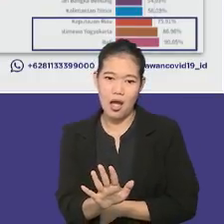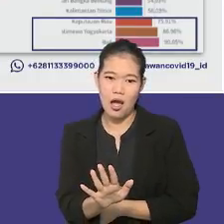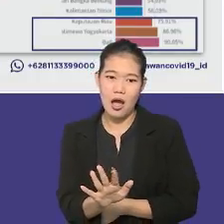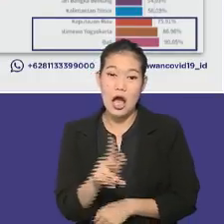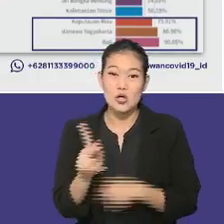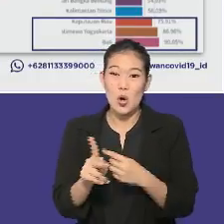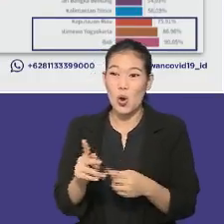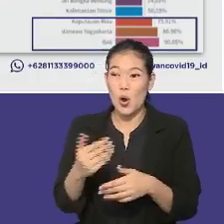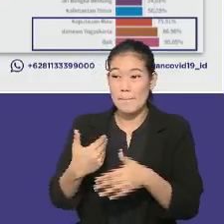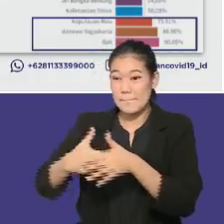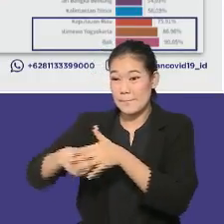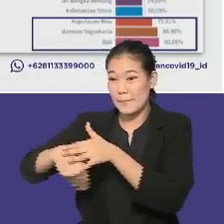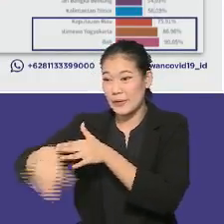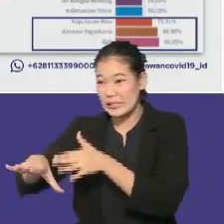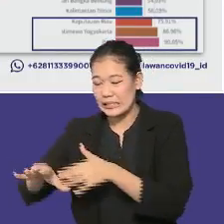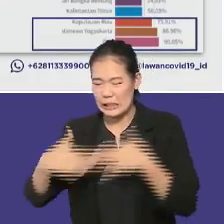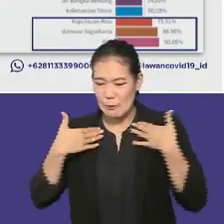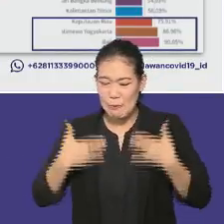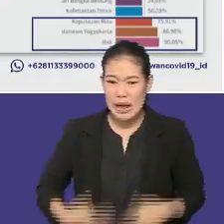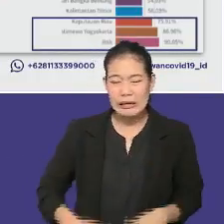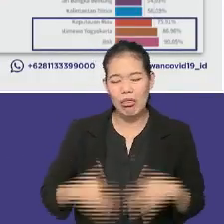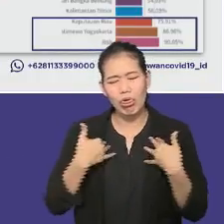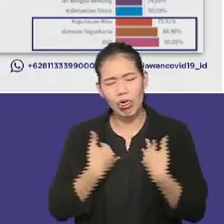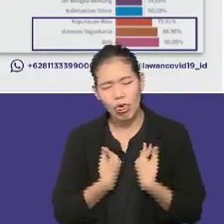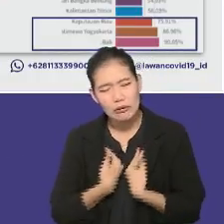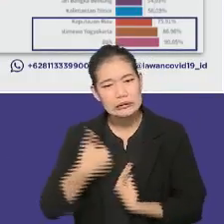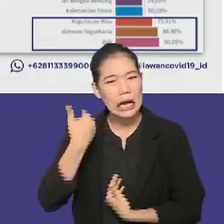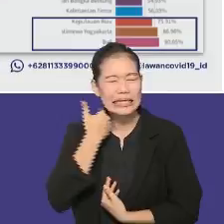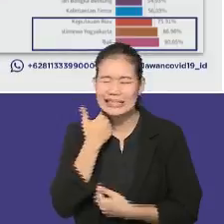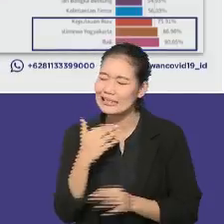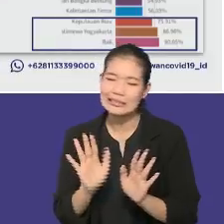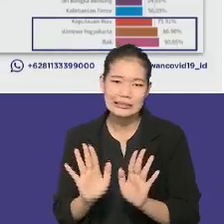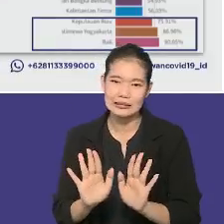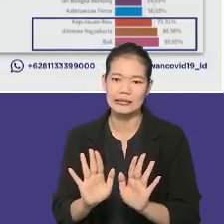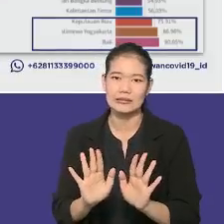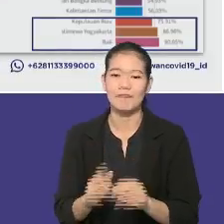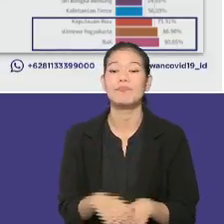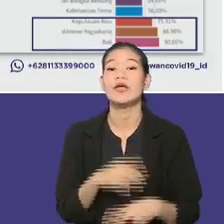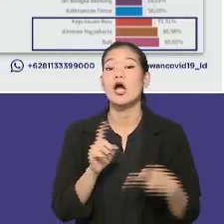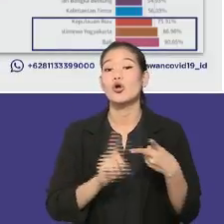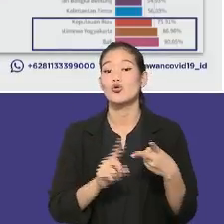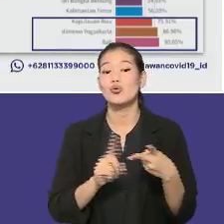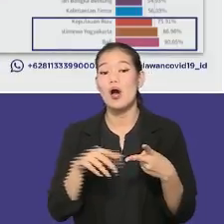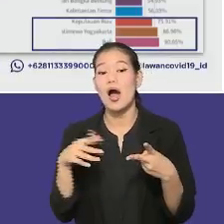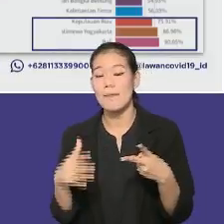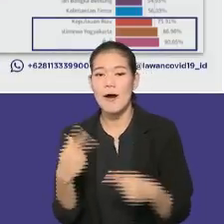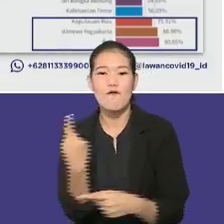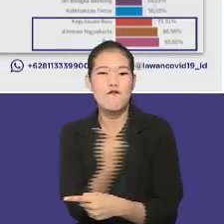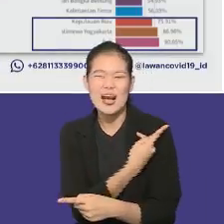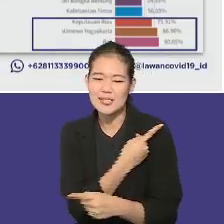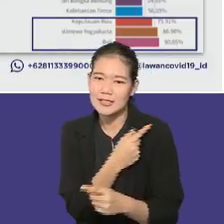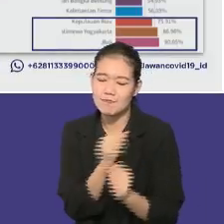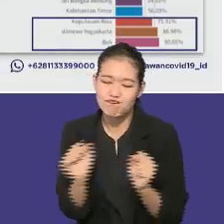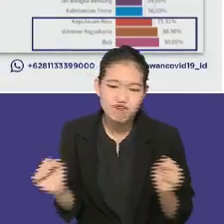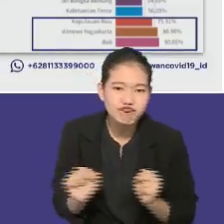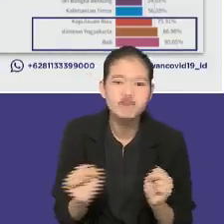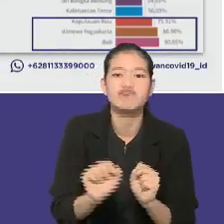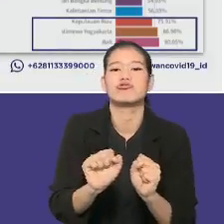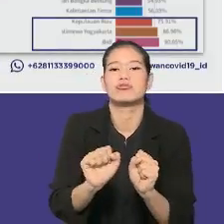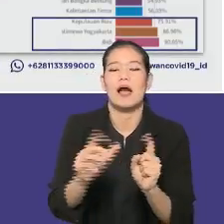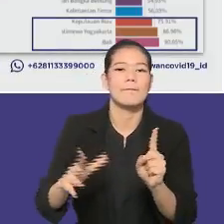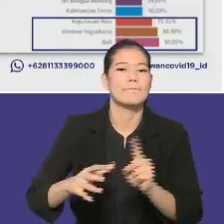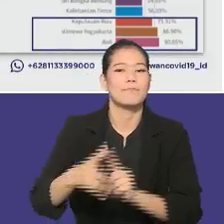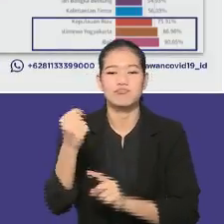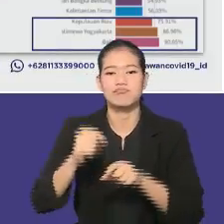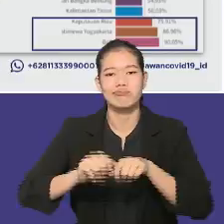bepergian apabila kondisi tubuh kurang baik. Yang kedua, meningkatkan cakupan vaksinasi. Pemerintah